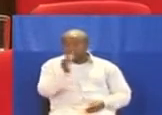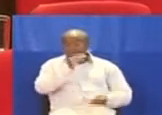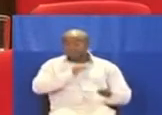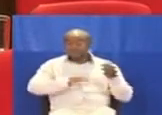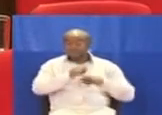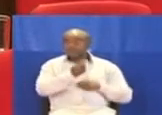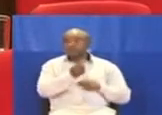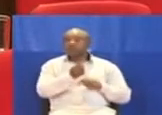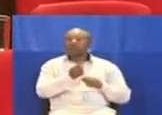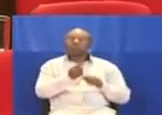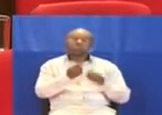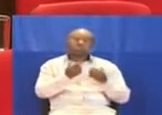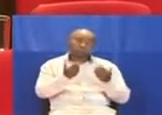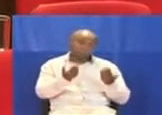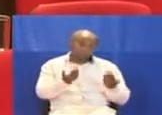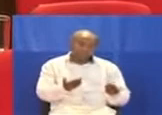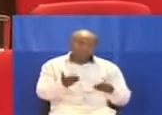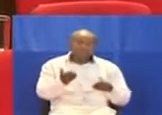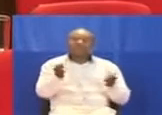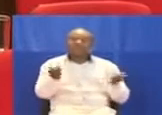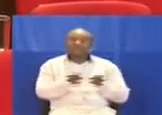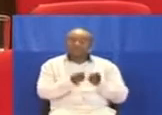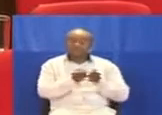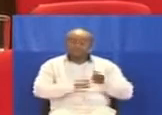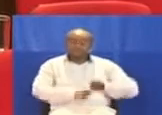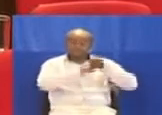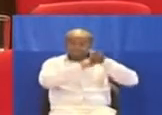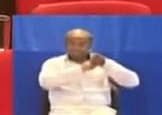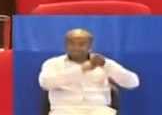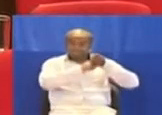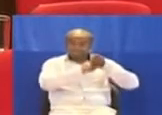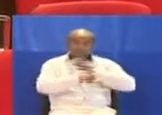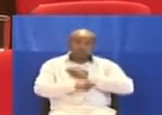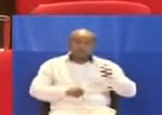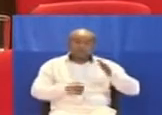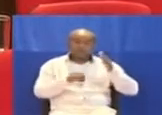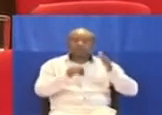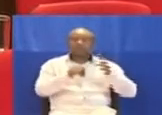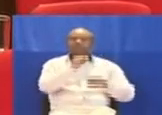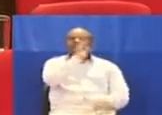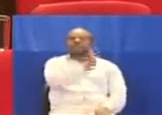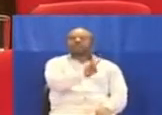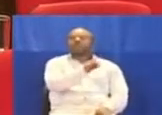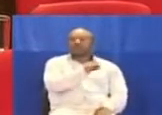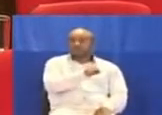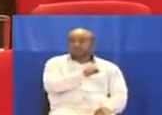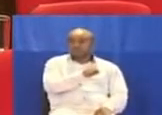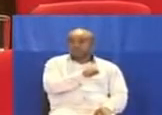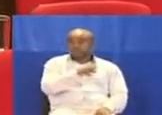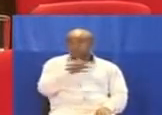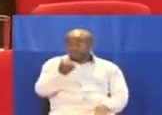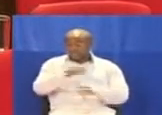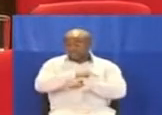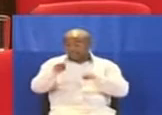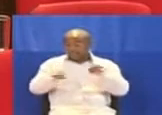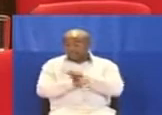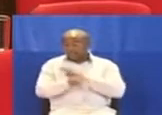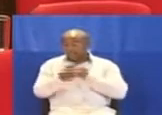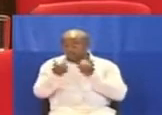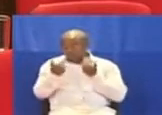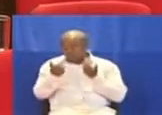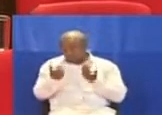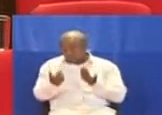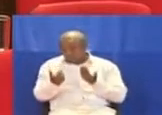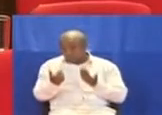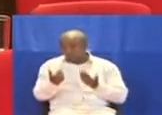mchango, lakini pia kuungwa hoja na upande wa Chadema, ambapo makamu mwenyekiti wa Bavicha,